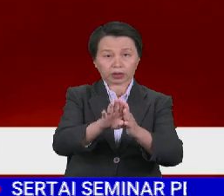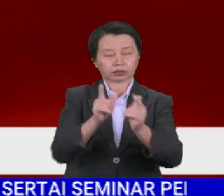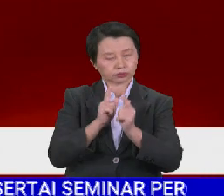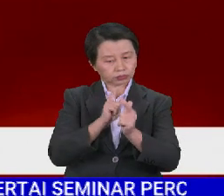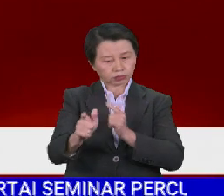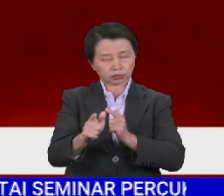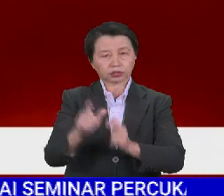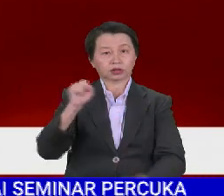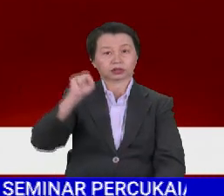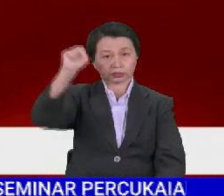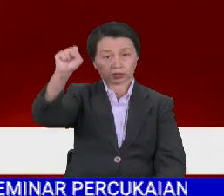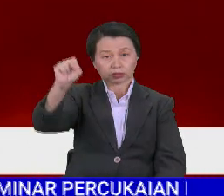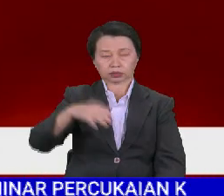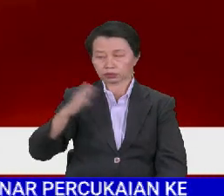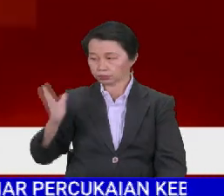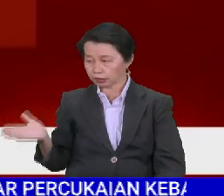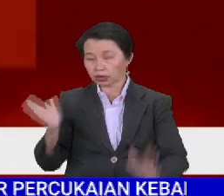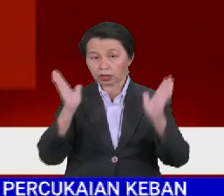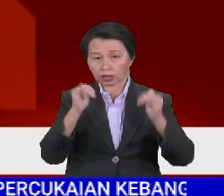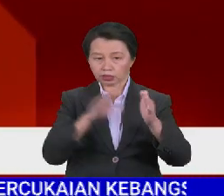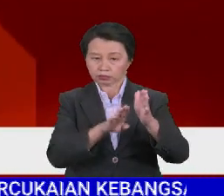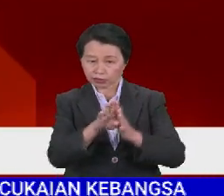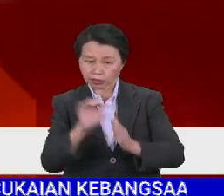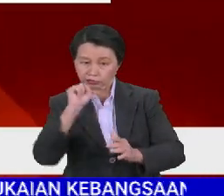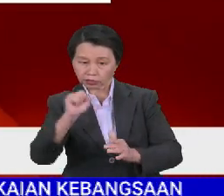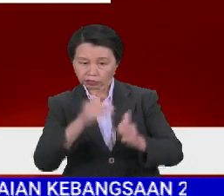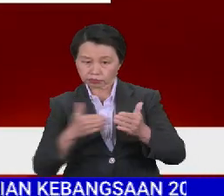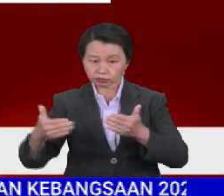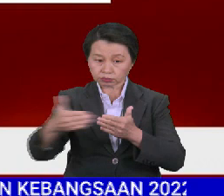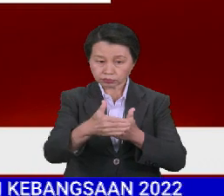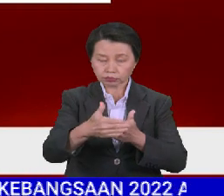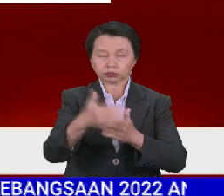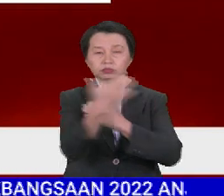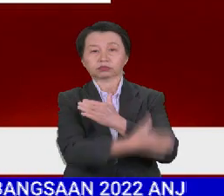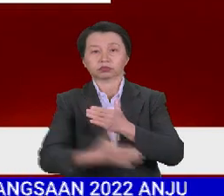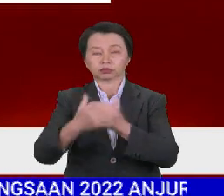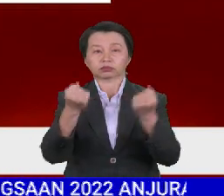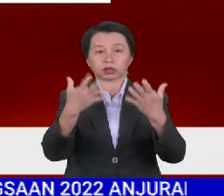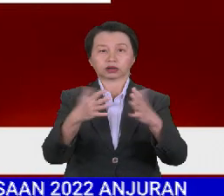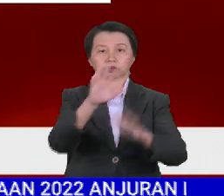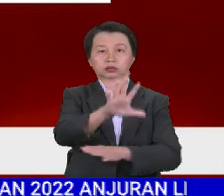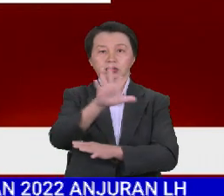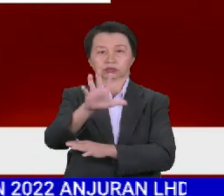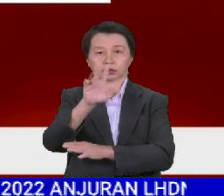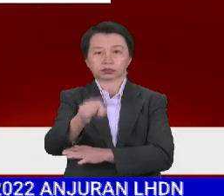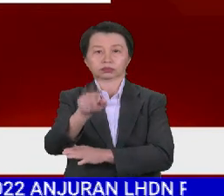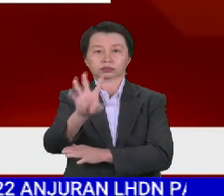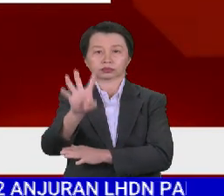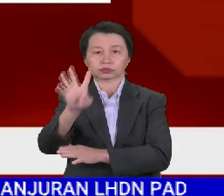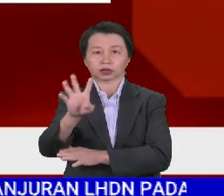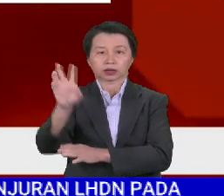diluluskan di Sabah beliau berharap prestasi Saba dapat melepas prestasi negara sebanyak 55 perpuluhan